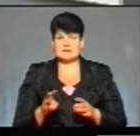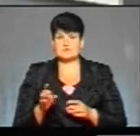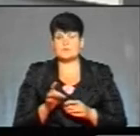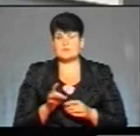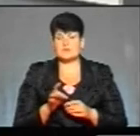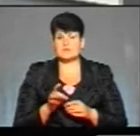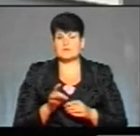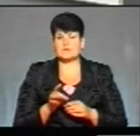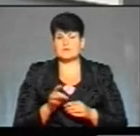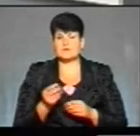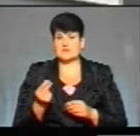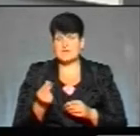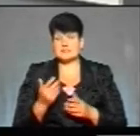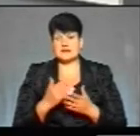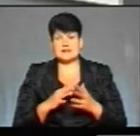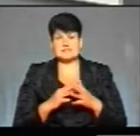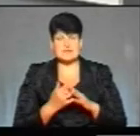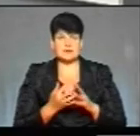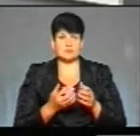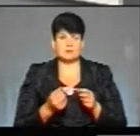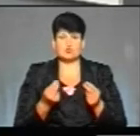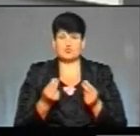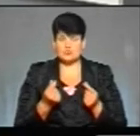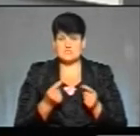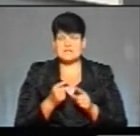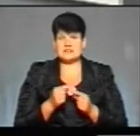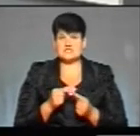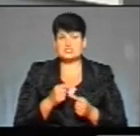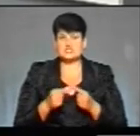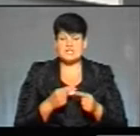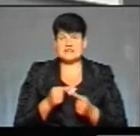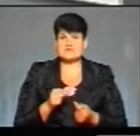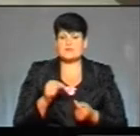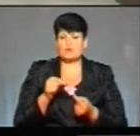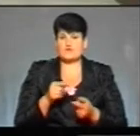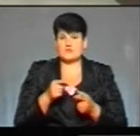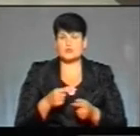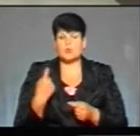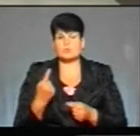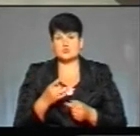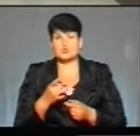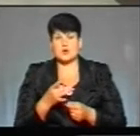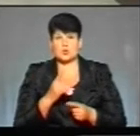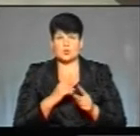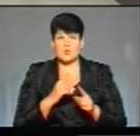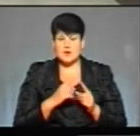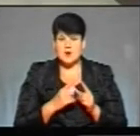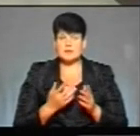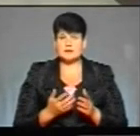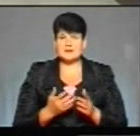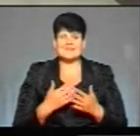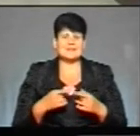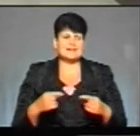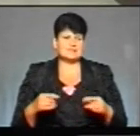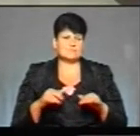які отримують там кошти через відповідні, ну, обласну, районну раду і так далі. Тобто різні